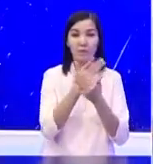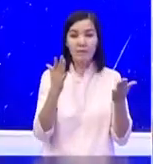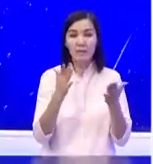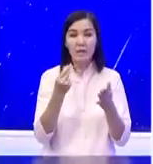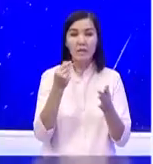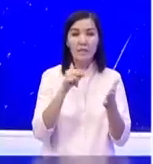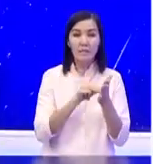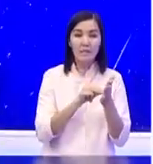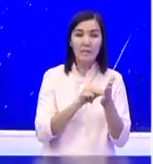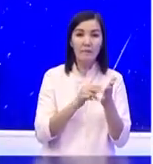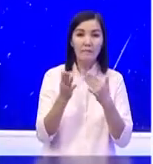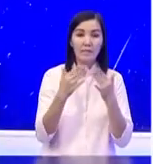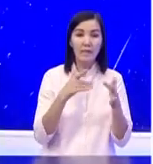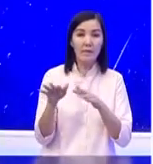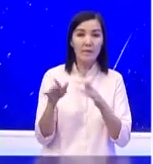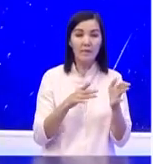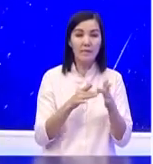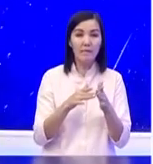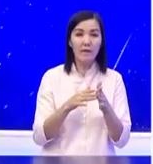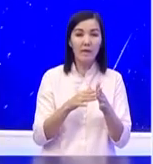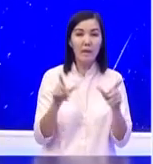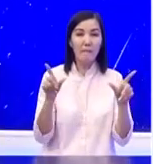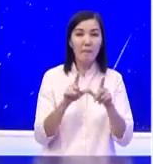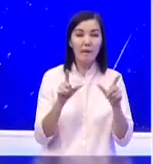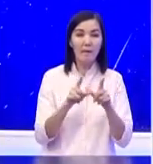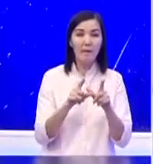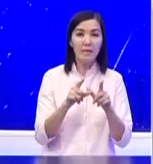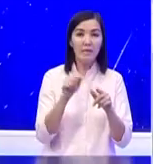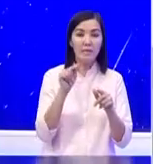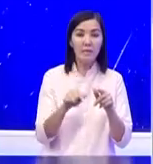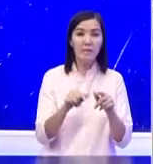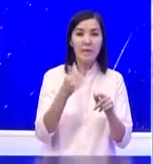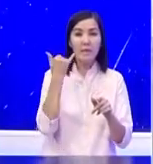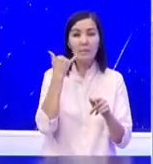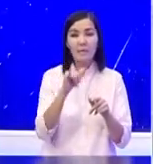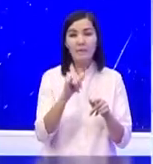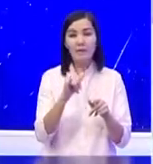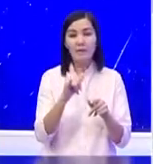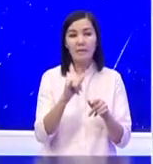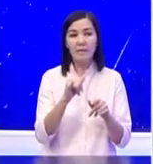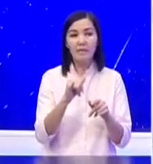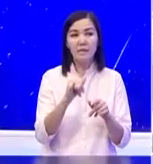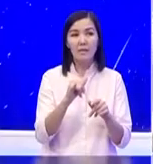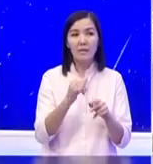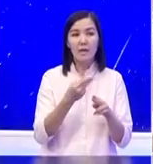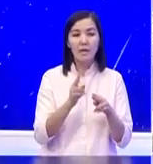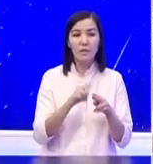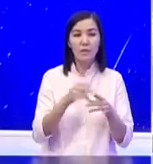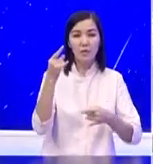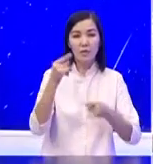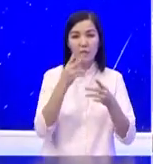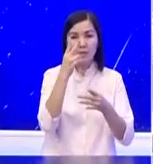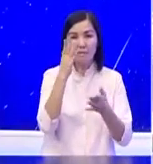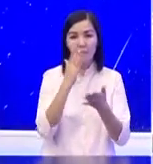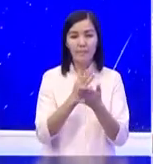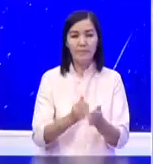цене и во взаимодействии с персоналом супермаркета здесь просят позвонить на горячую линию, телефоны которой указаны на